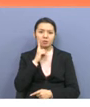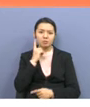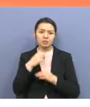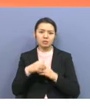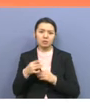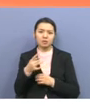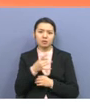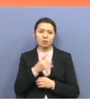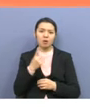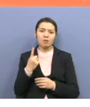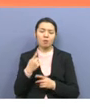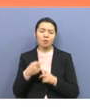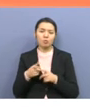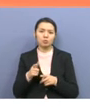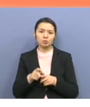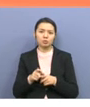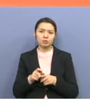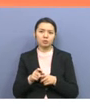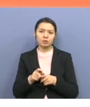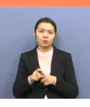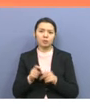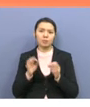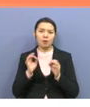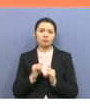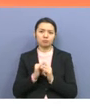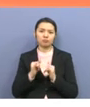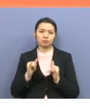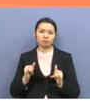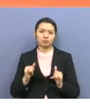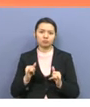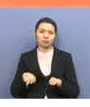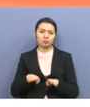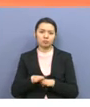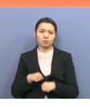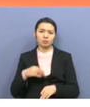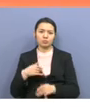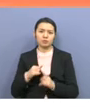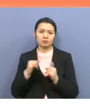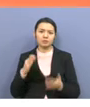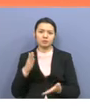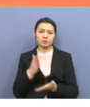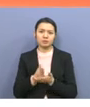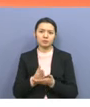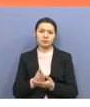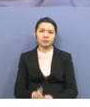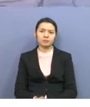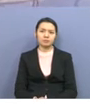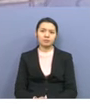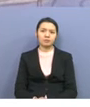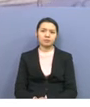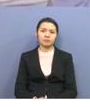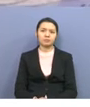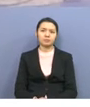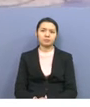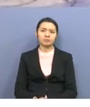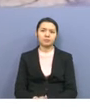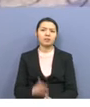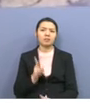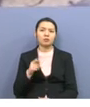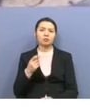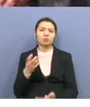ауданы шын мәнінде қарыштап өсіміздің серпінді дамуымыздың символы. Пәтер